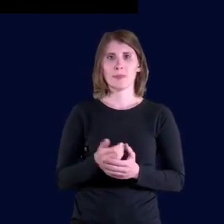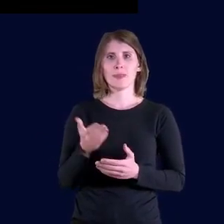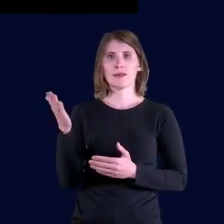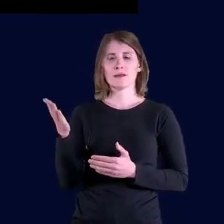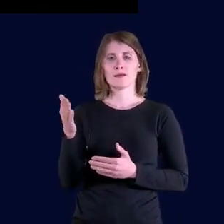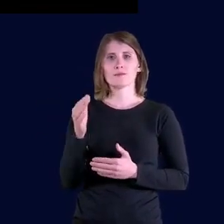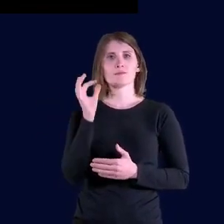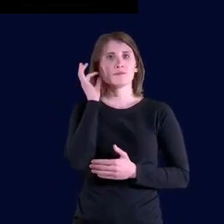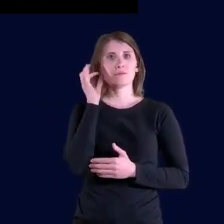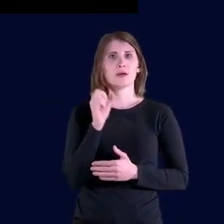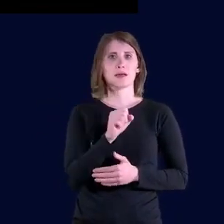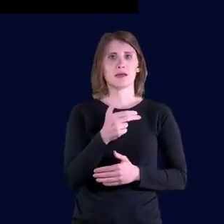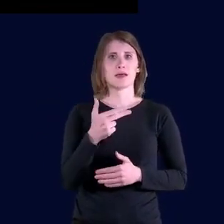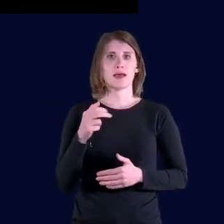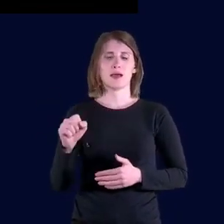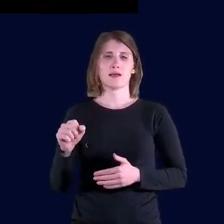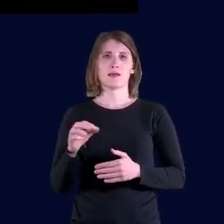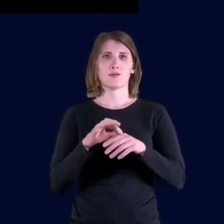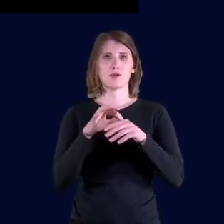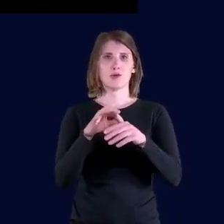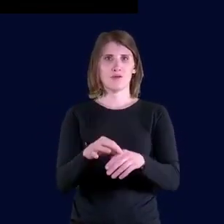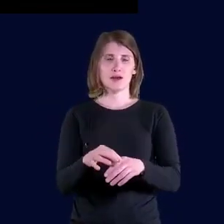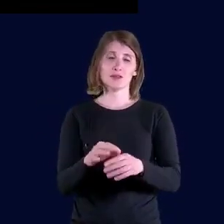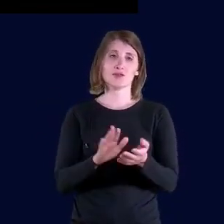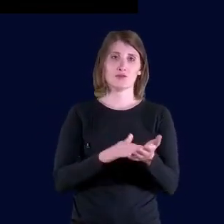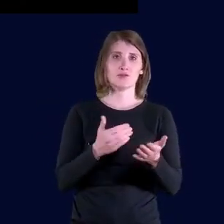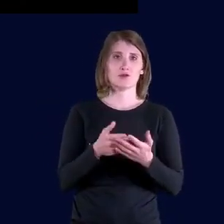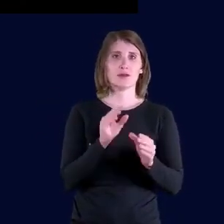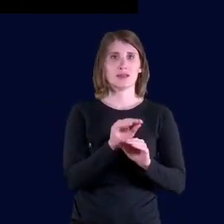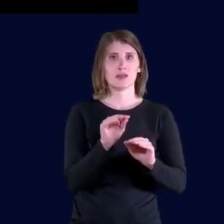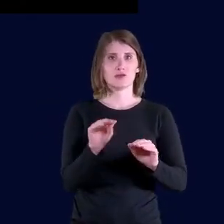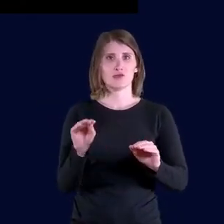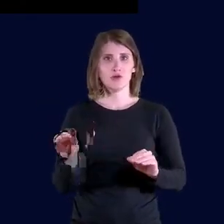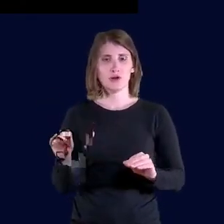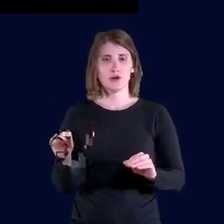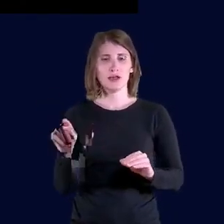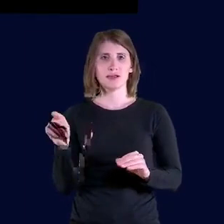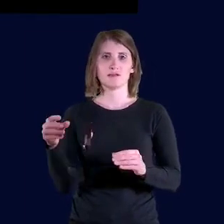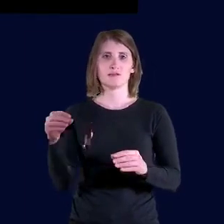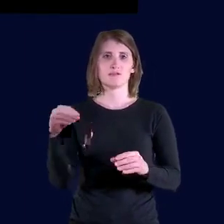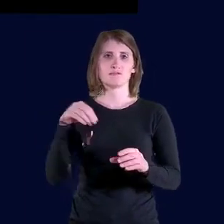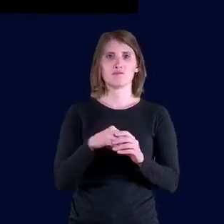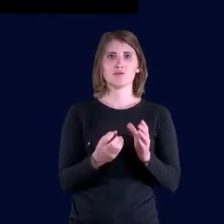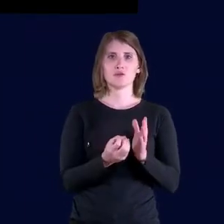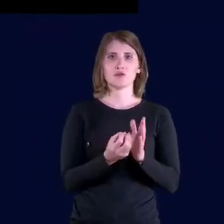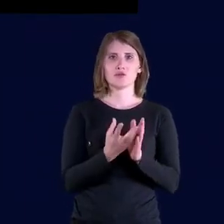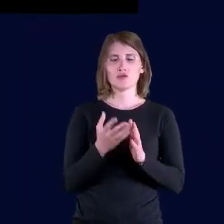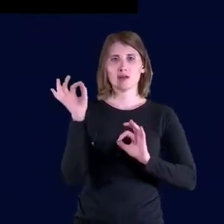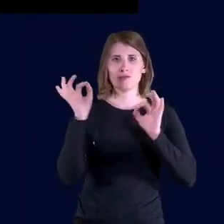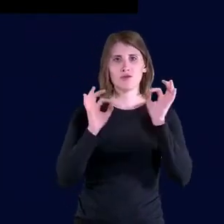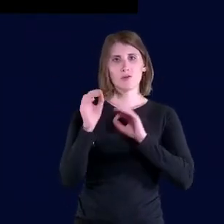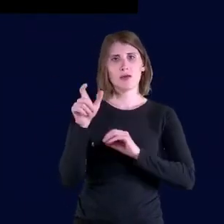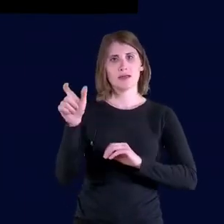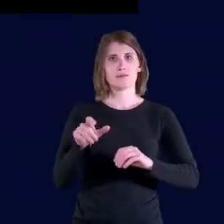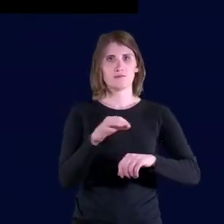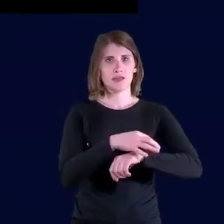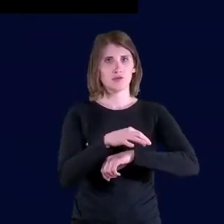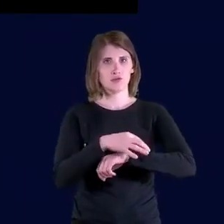Anna prowadzi właśnie między innymi takie szkolenia ze źródeł informacji dla studentów